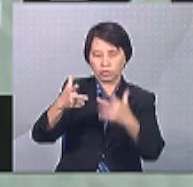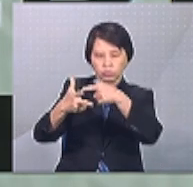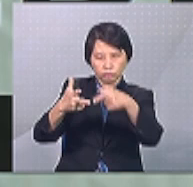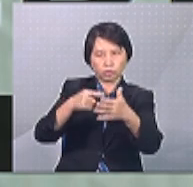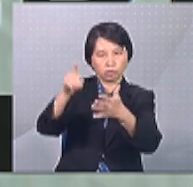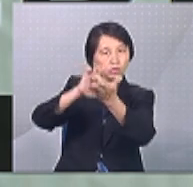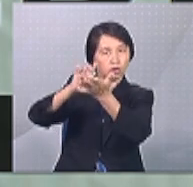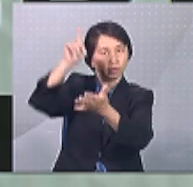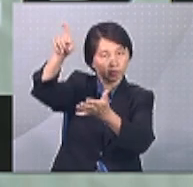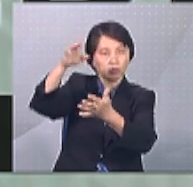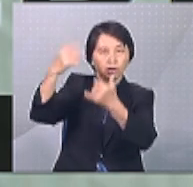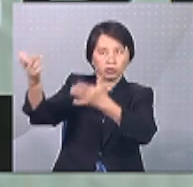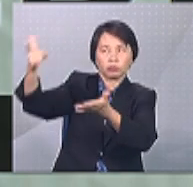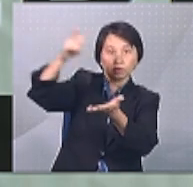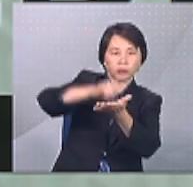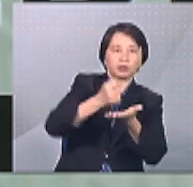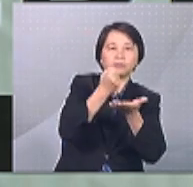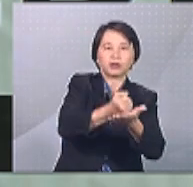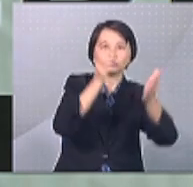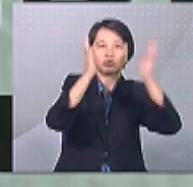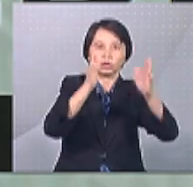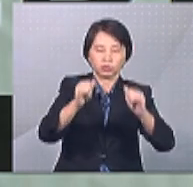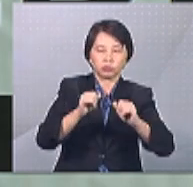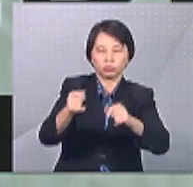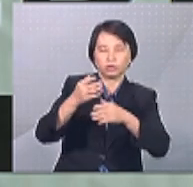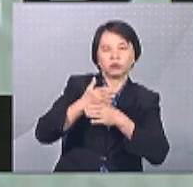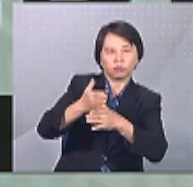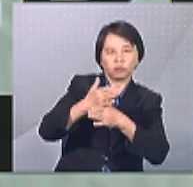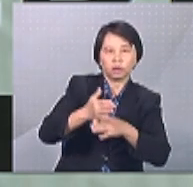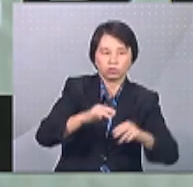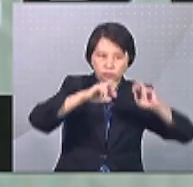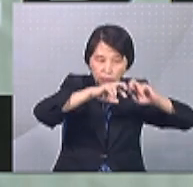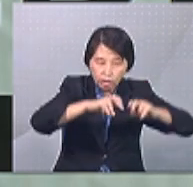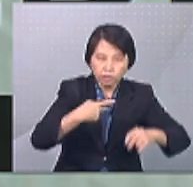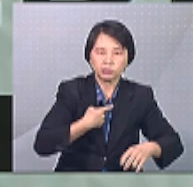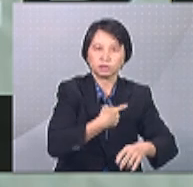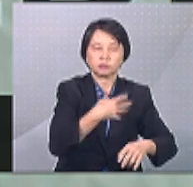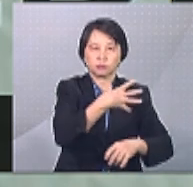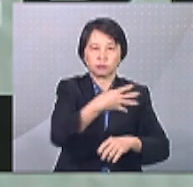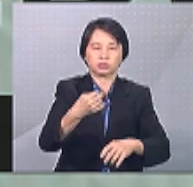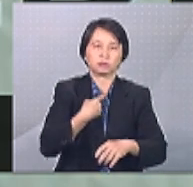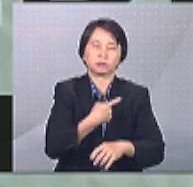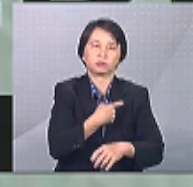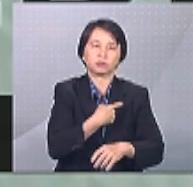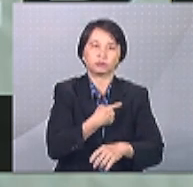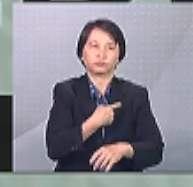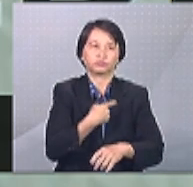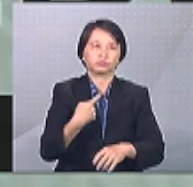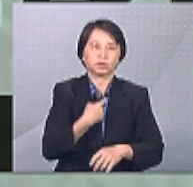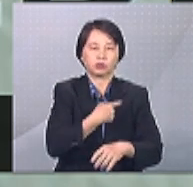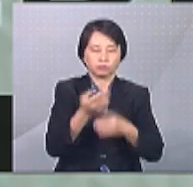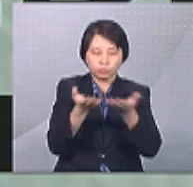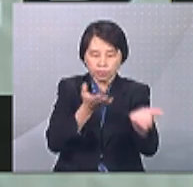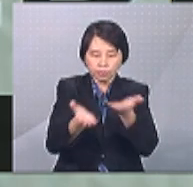dan juga dapat melihat kepada kajian kita contohnya dan juga kita dalam